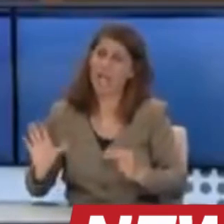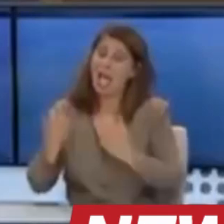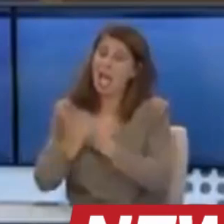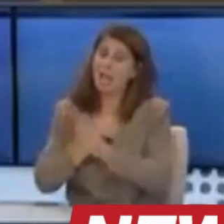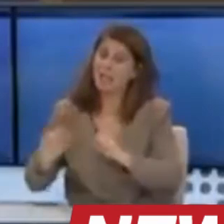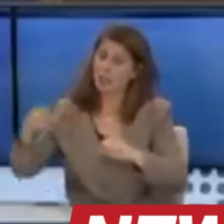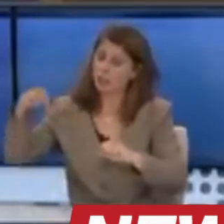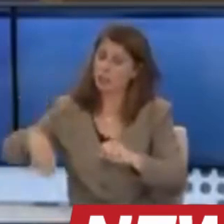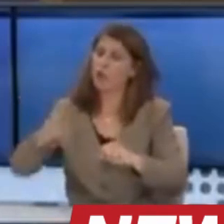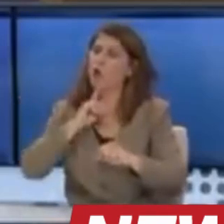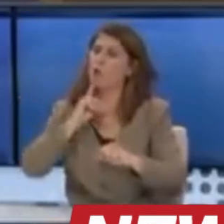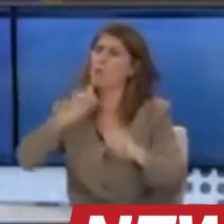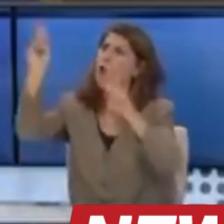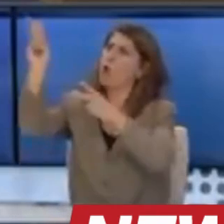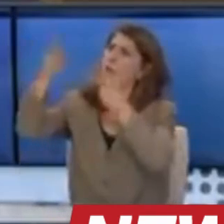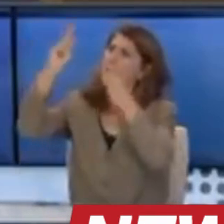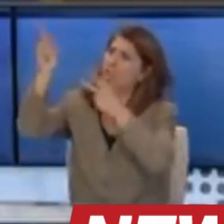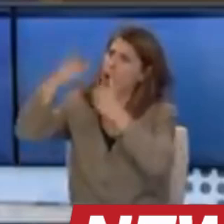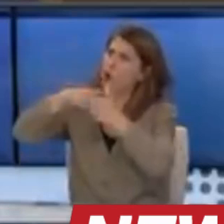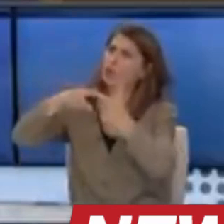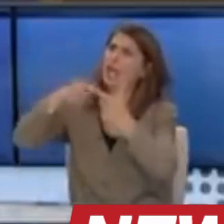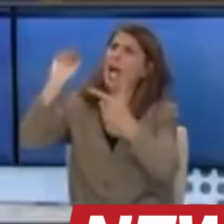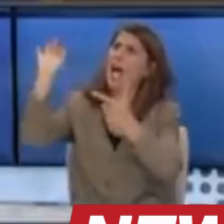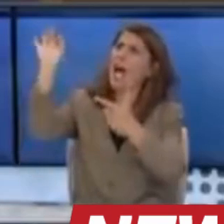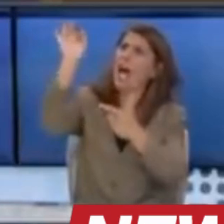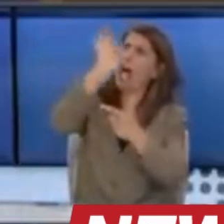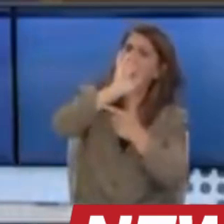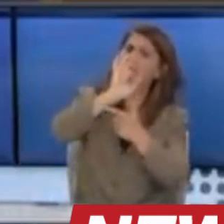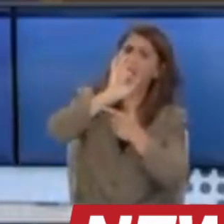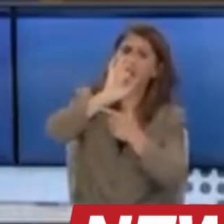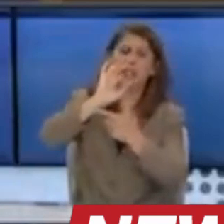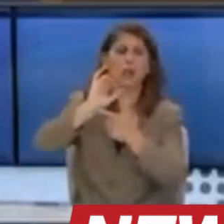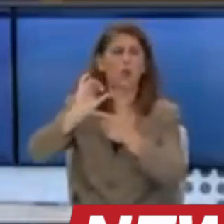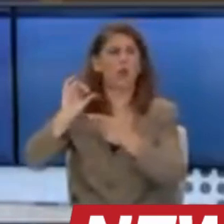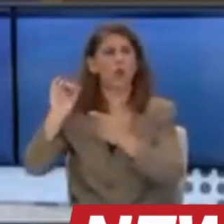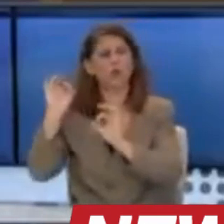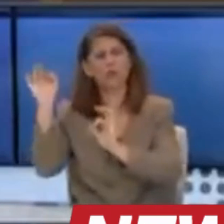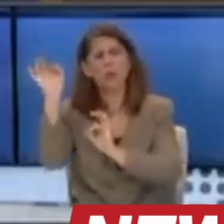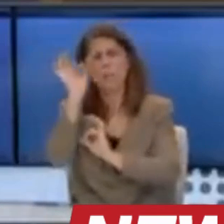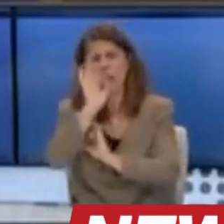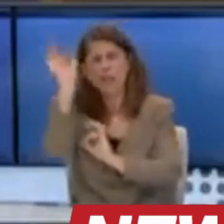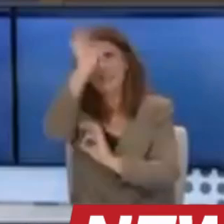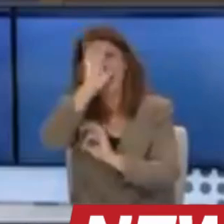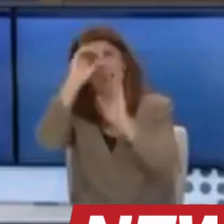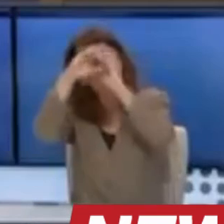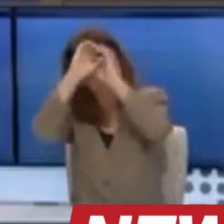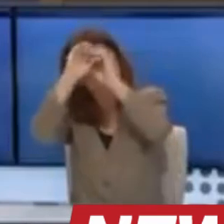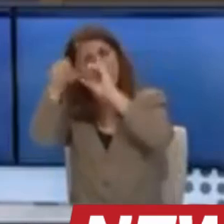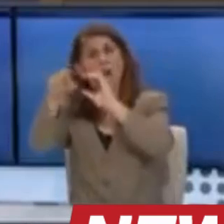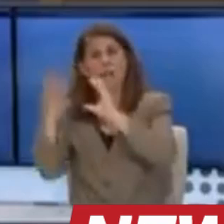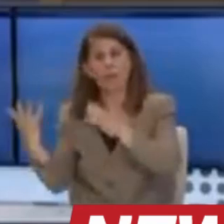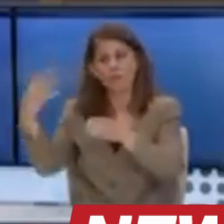φορείς, όπως η ΕΜΗ, όπως το αστεροσκοπείο, θα πρέπει να συμπτυχθούν μέσα στην πολιτική προστασία. Πρέπει να αποτελούν μέρος της πολιτικής